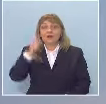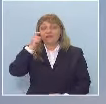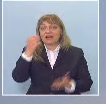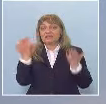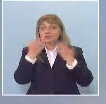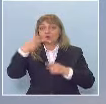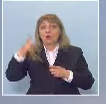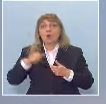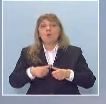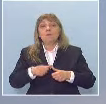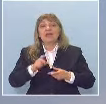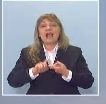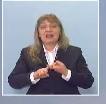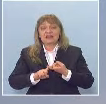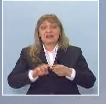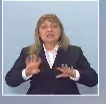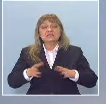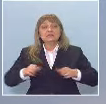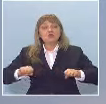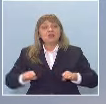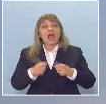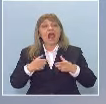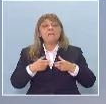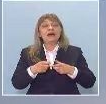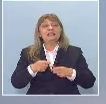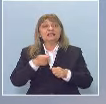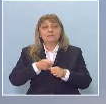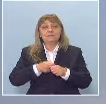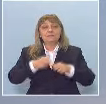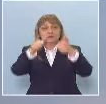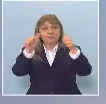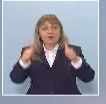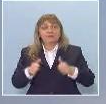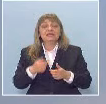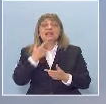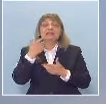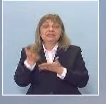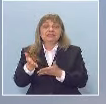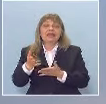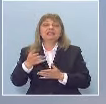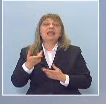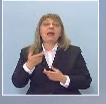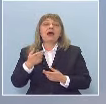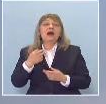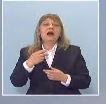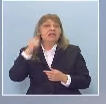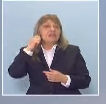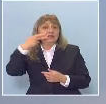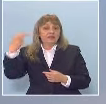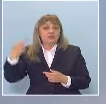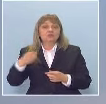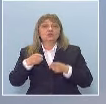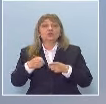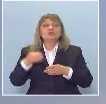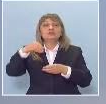Варненското училище Любен Каравелов започна кампания за изграждането на бюст паметник на техния патрон. Монументът ще бъде поставен в двора